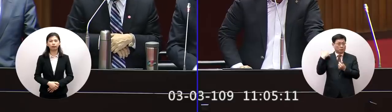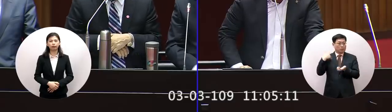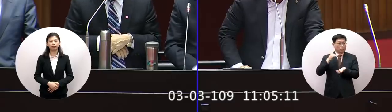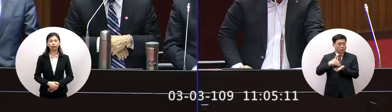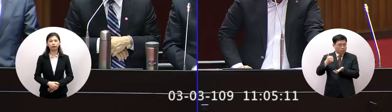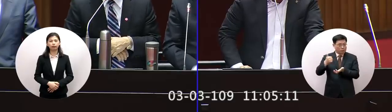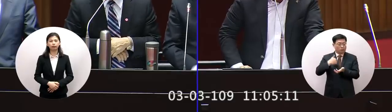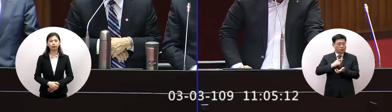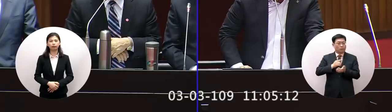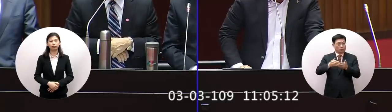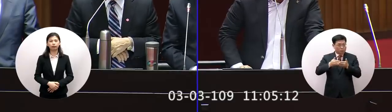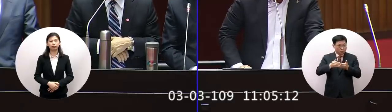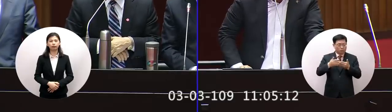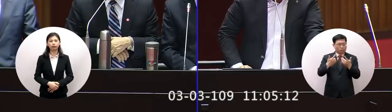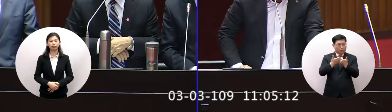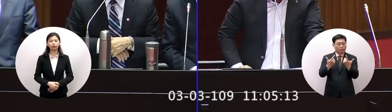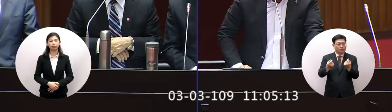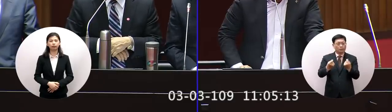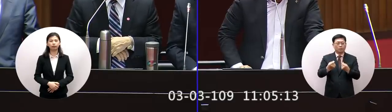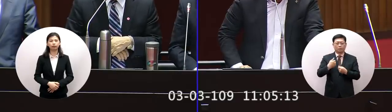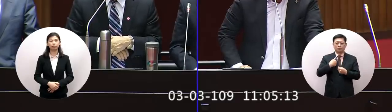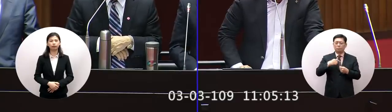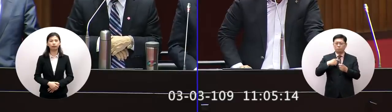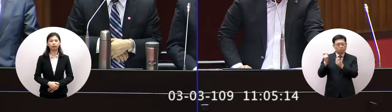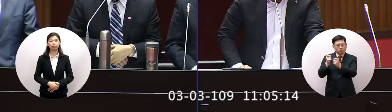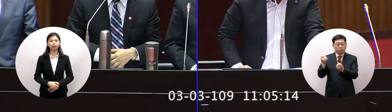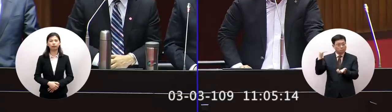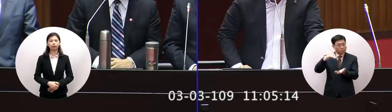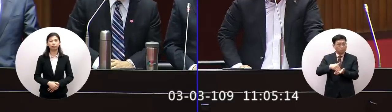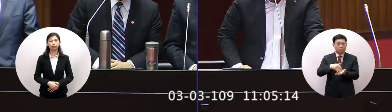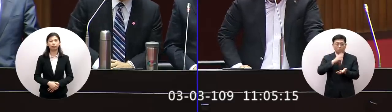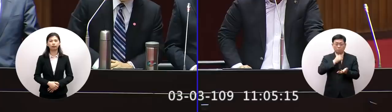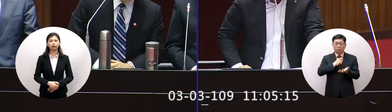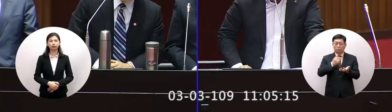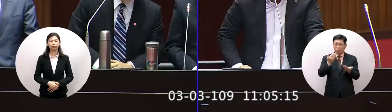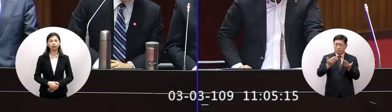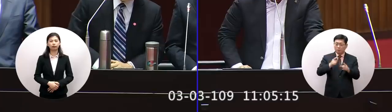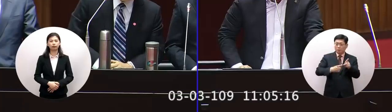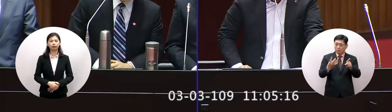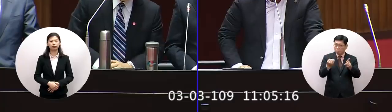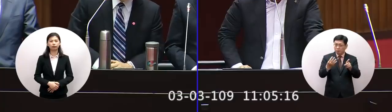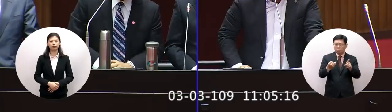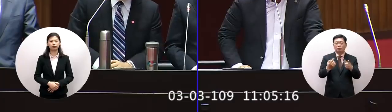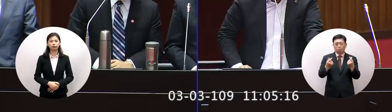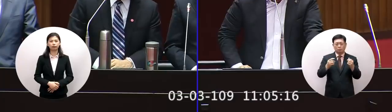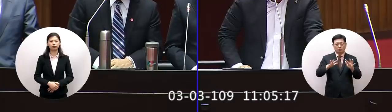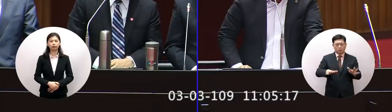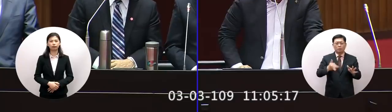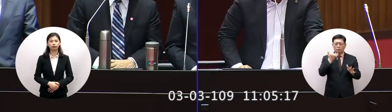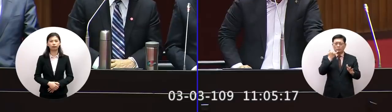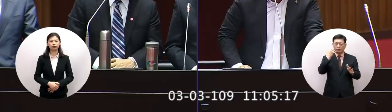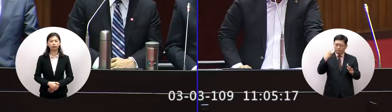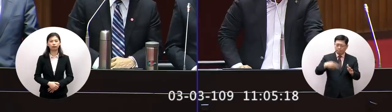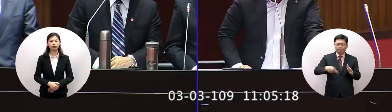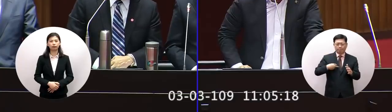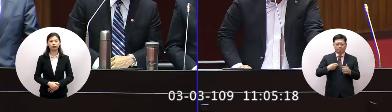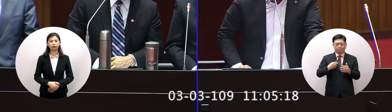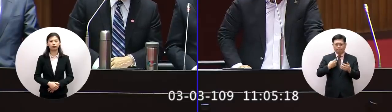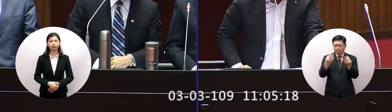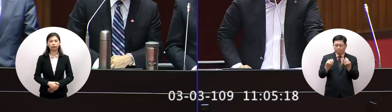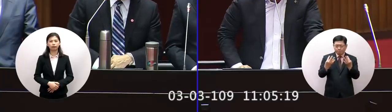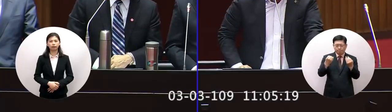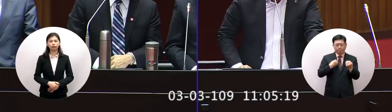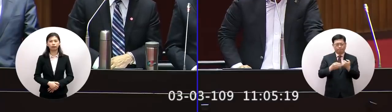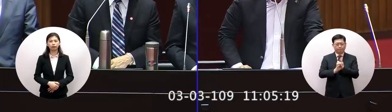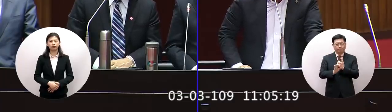生伊病院需要的需求的时阵，咱这段时间到底的含病时啊差偌济，这嘛是现实上会当做一道的这个数理